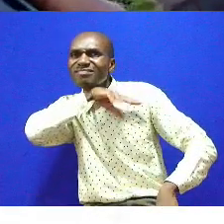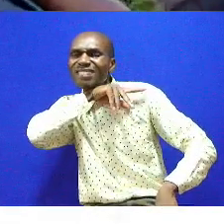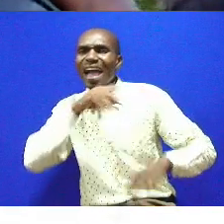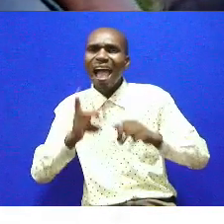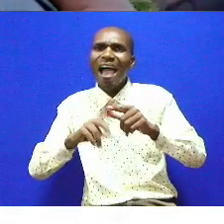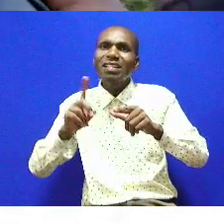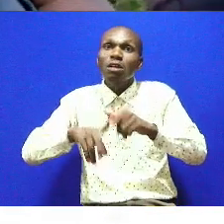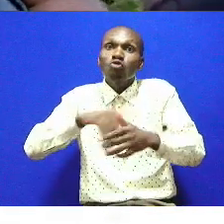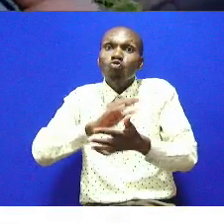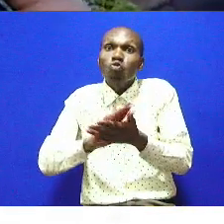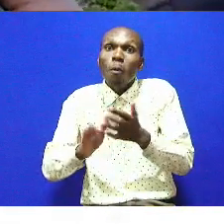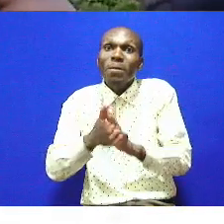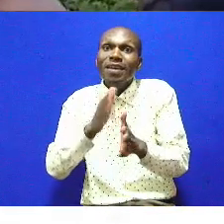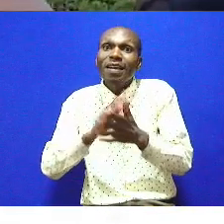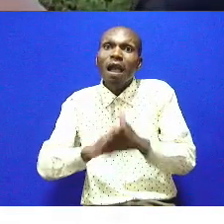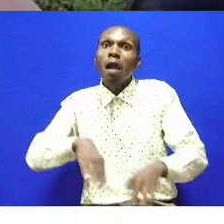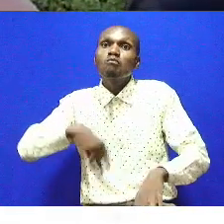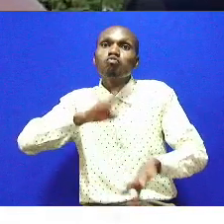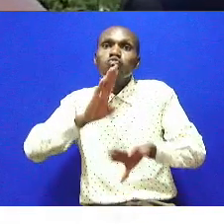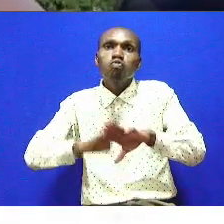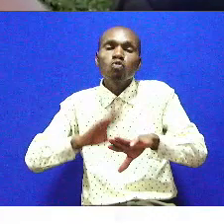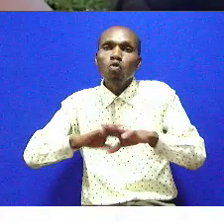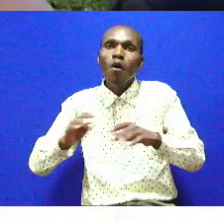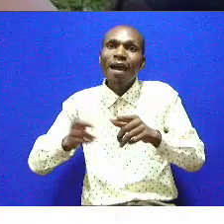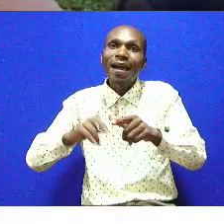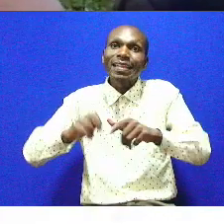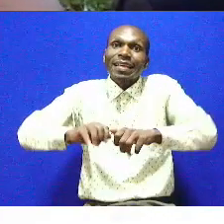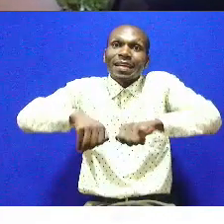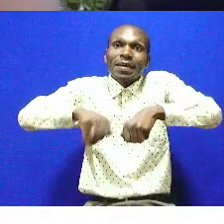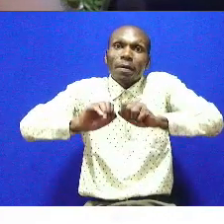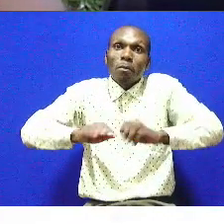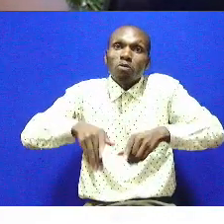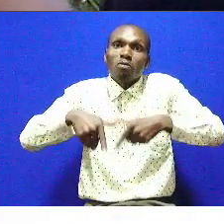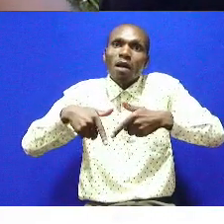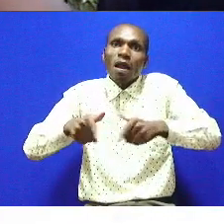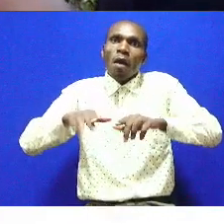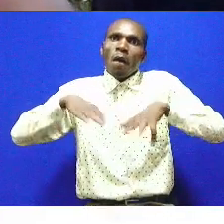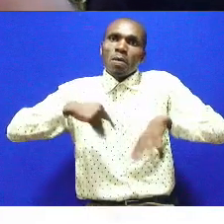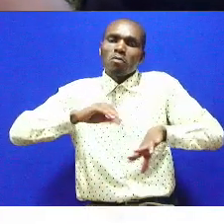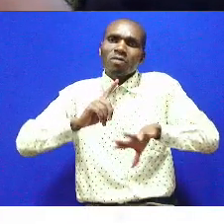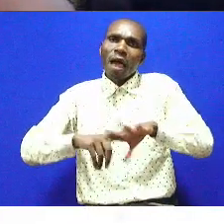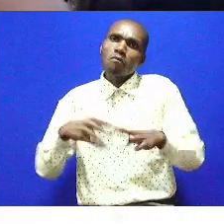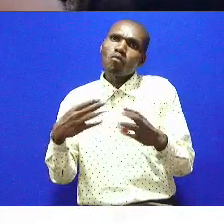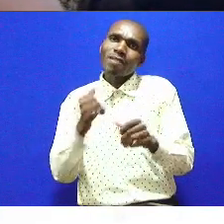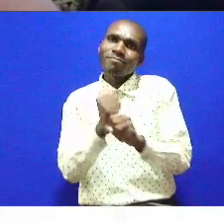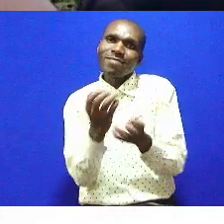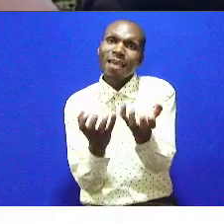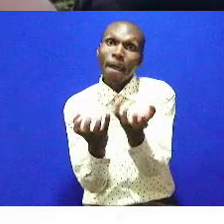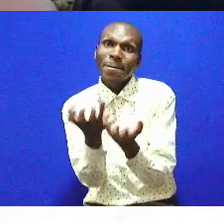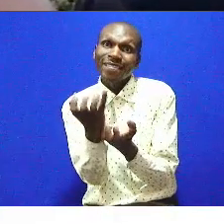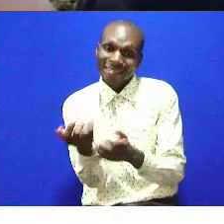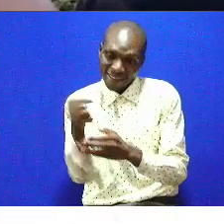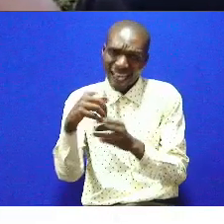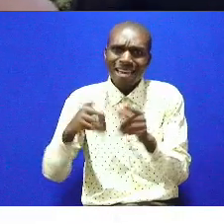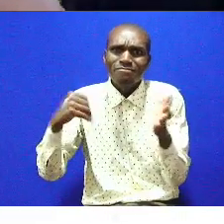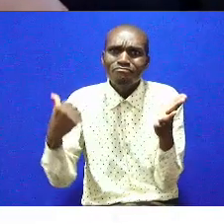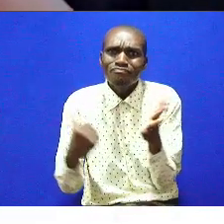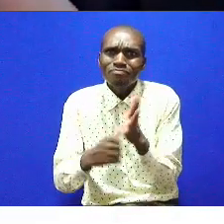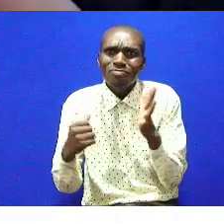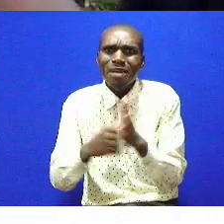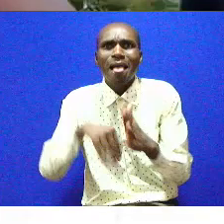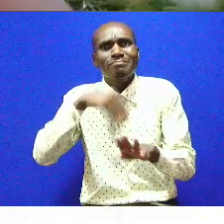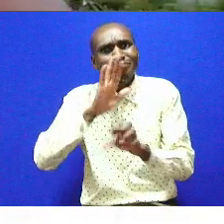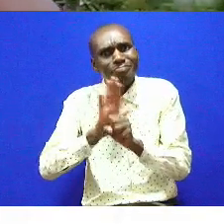korre kana ge koba eta oni ringi na ndira nyara ko abantu chinga chinga roro choko karno ne biashara e problem we ara bere for